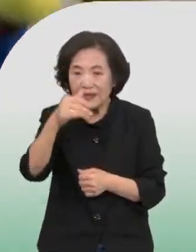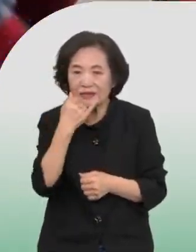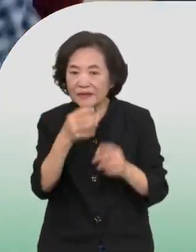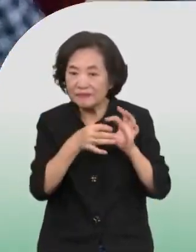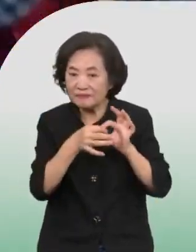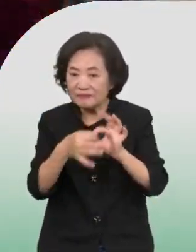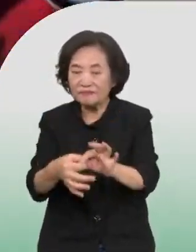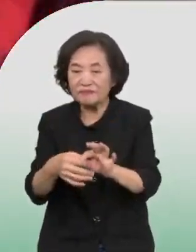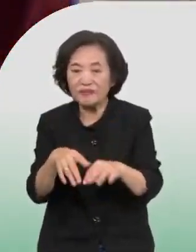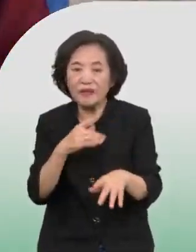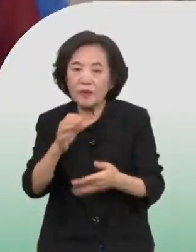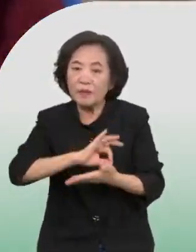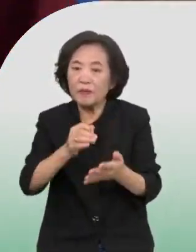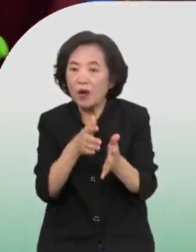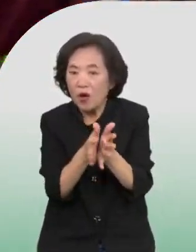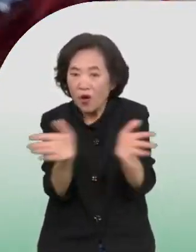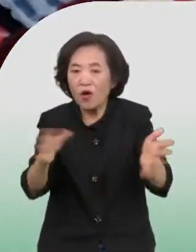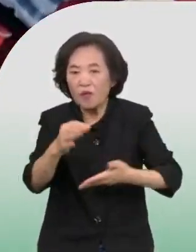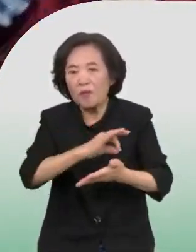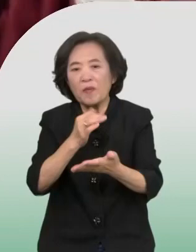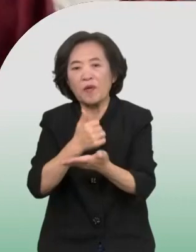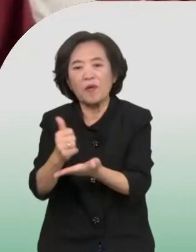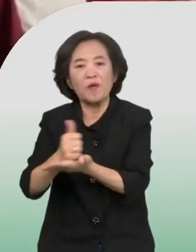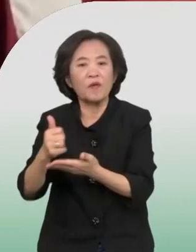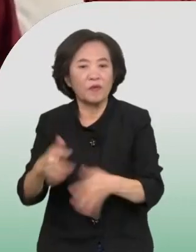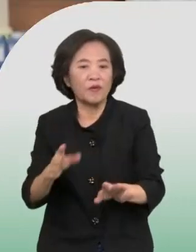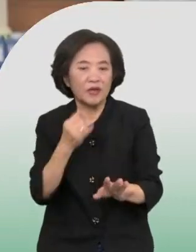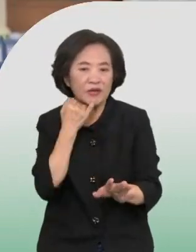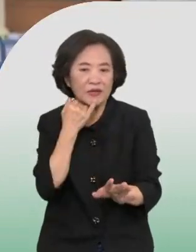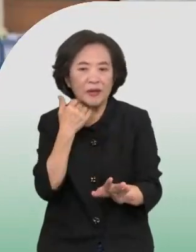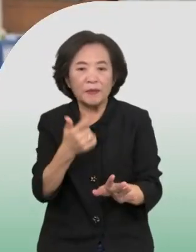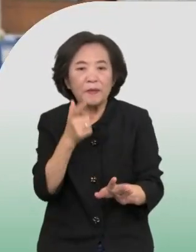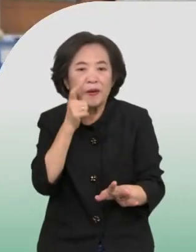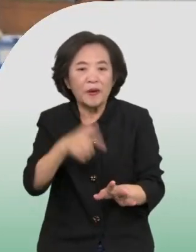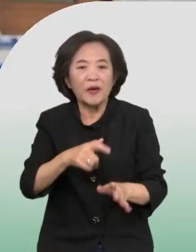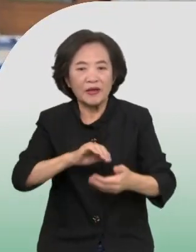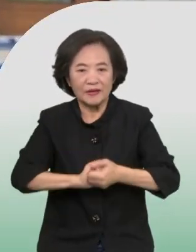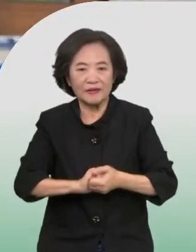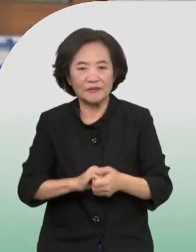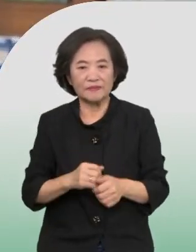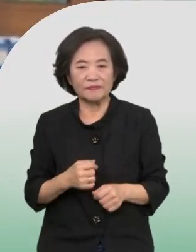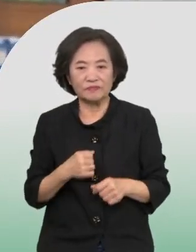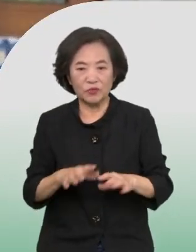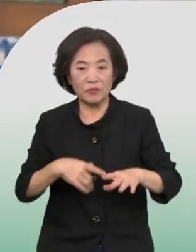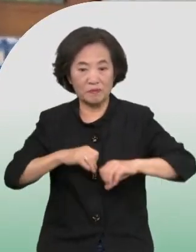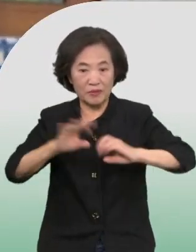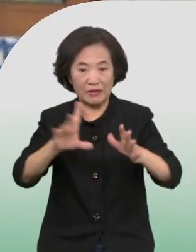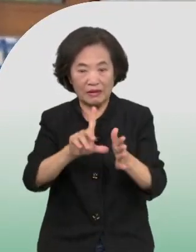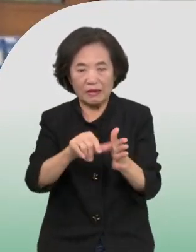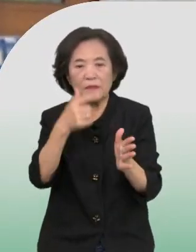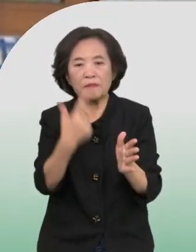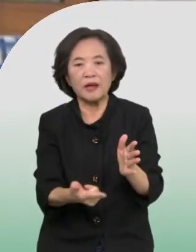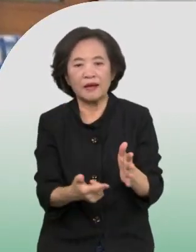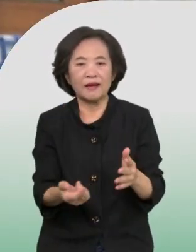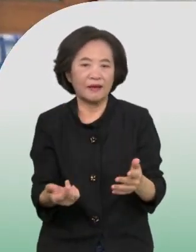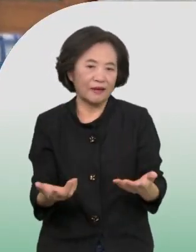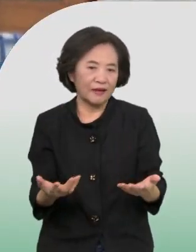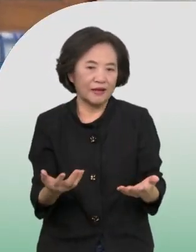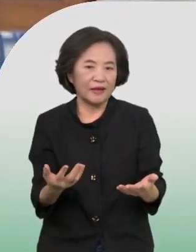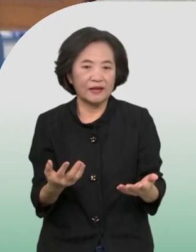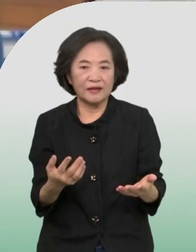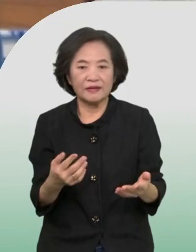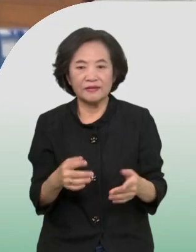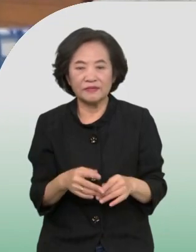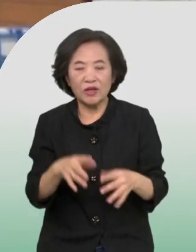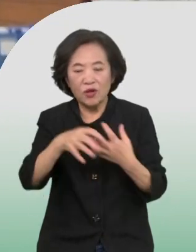开拓多年的销售管道来稳定发展。 虽然安尼供不的时间吼就很慢吼，